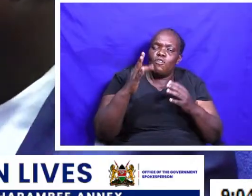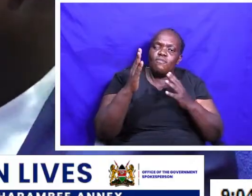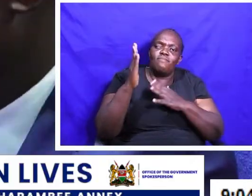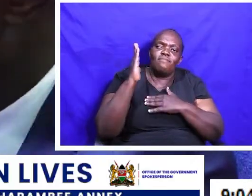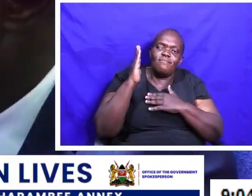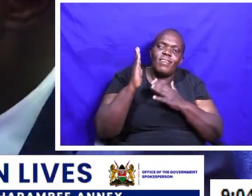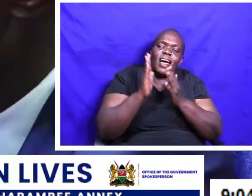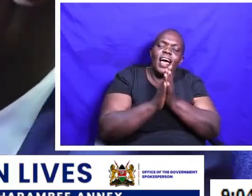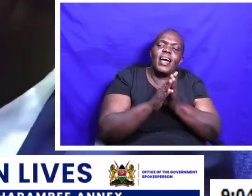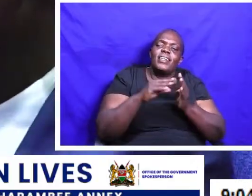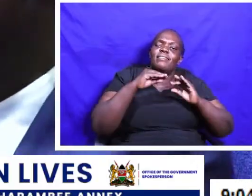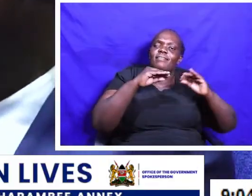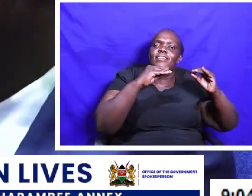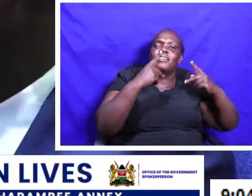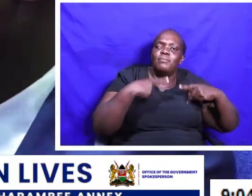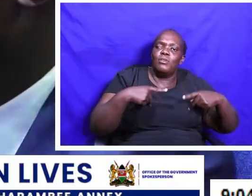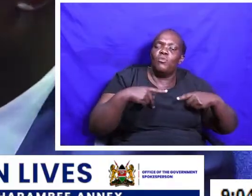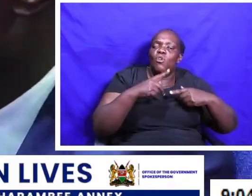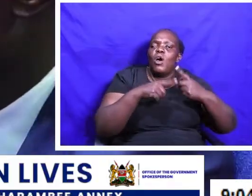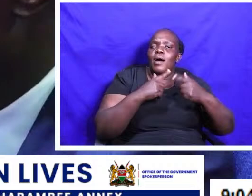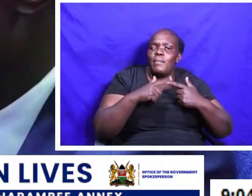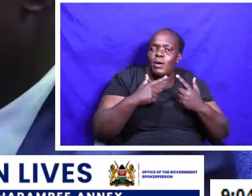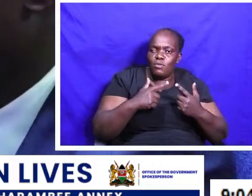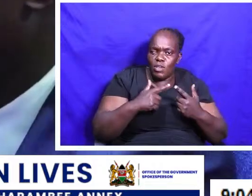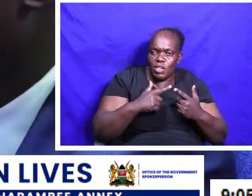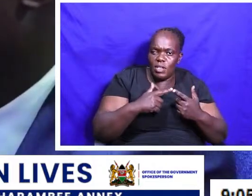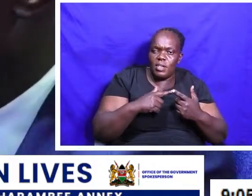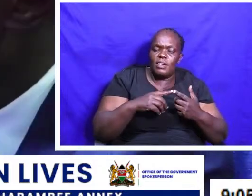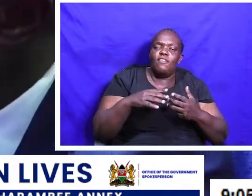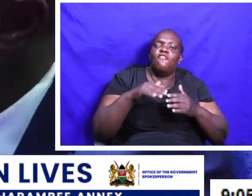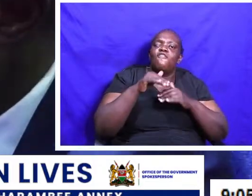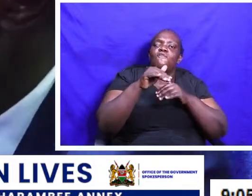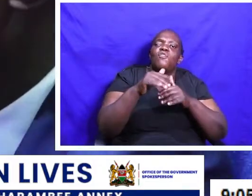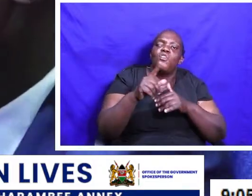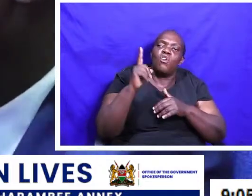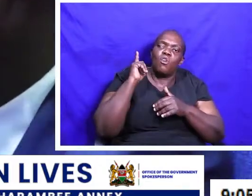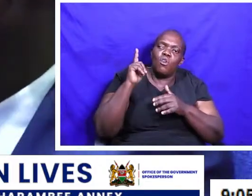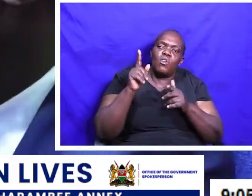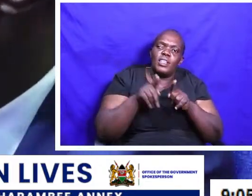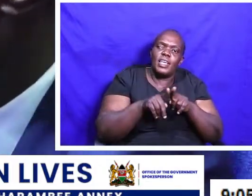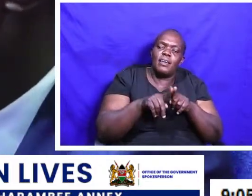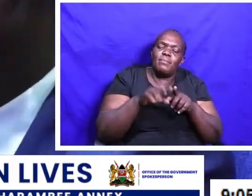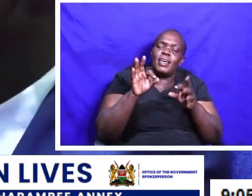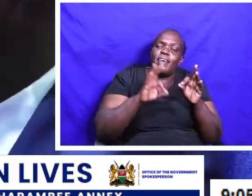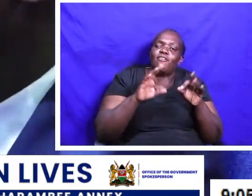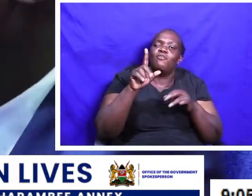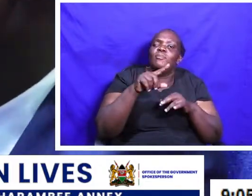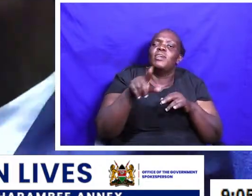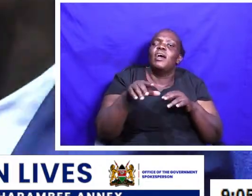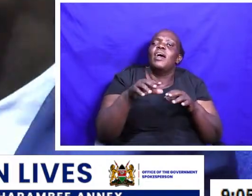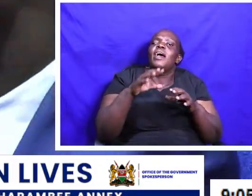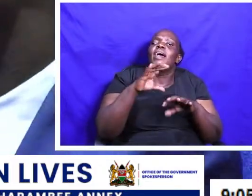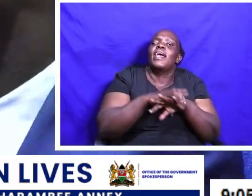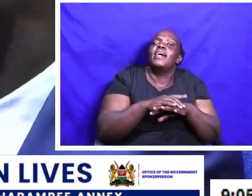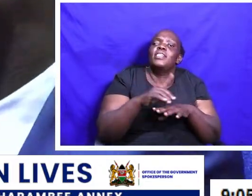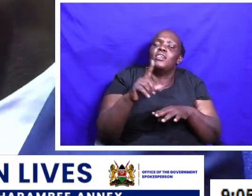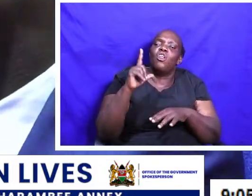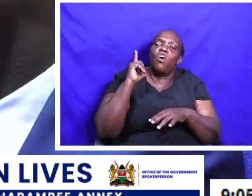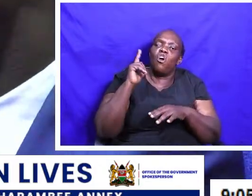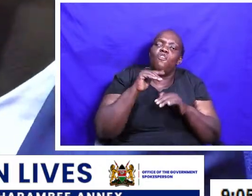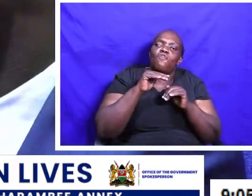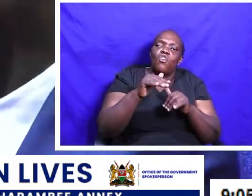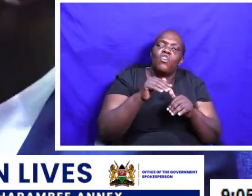Interior na kusensitize hawa watu kuhusu kufuata sheria. Kwamba ukikosewa kuna ile njia mzuri ya kufuata